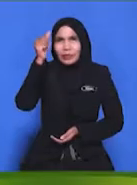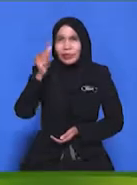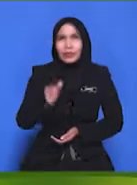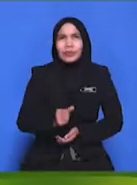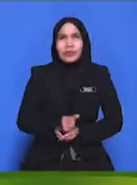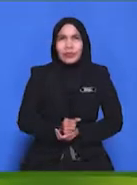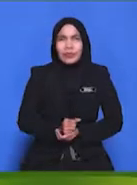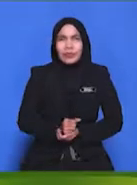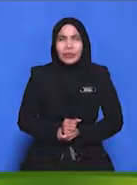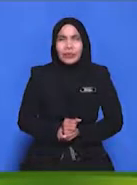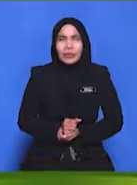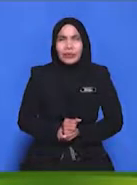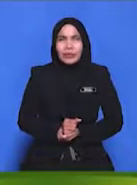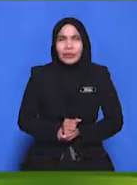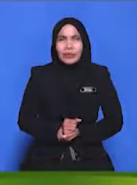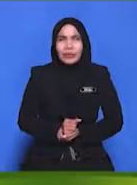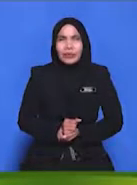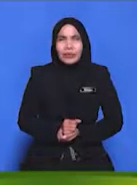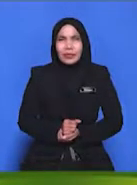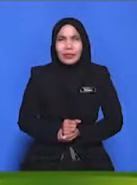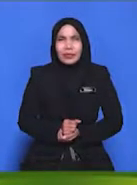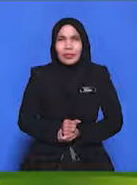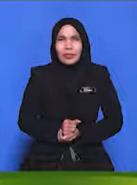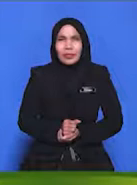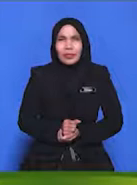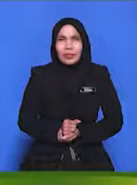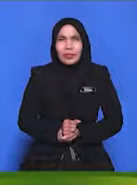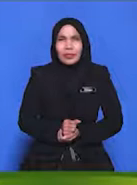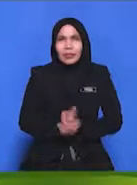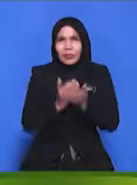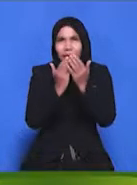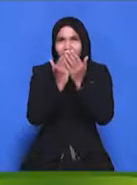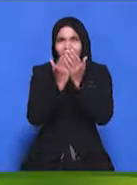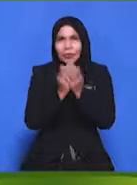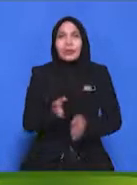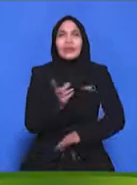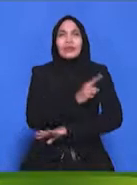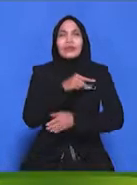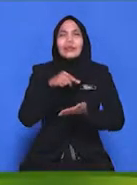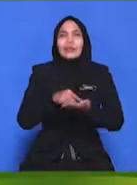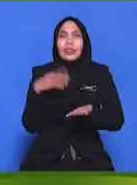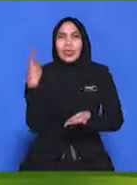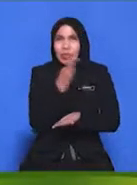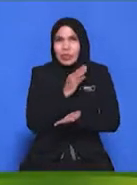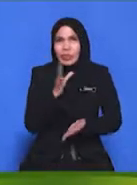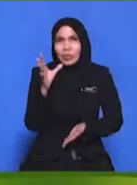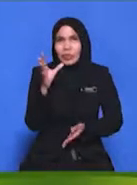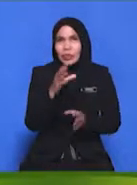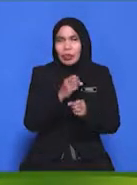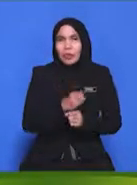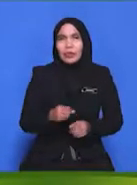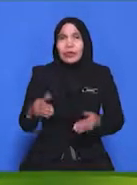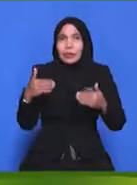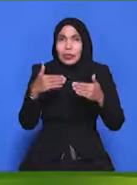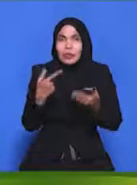Assalamualaikum warahmatullahi taala wabarakatuh. Alhamdulillah. Hari ini kita dapat menyambung lagi